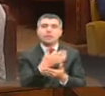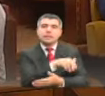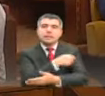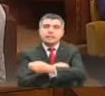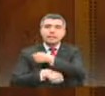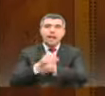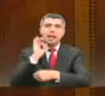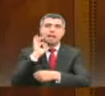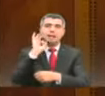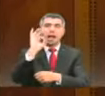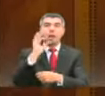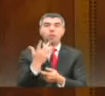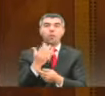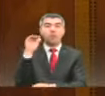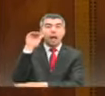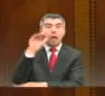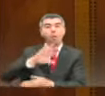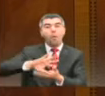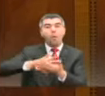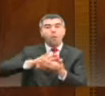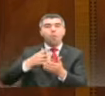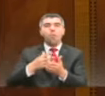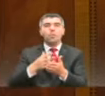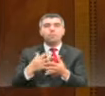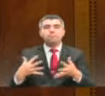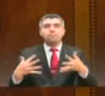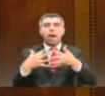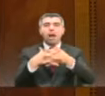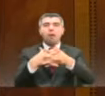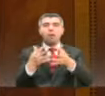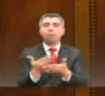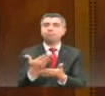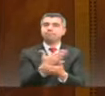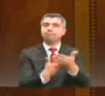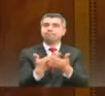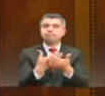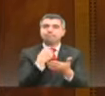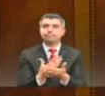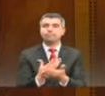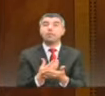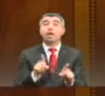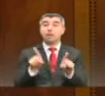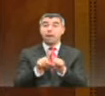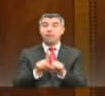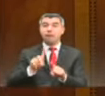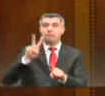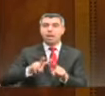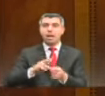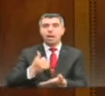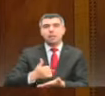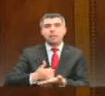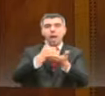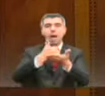الحكومة التأكيد على الإجماع الوطني بخصوص صيانة ودعم